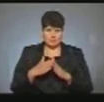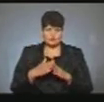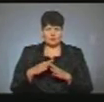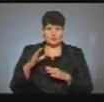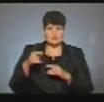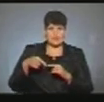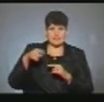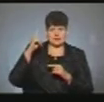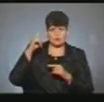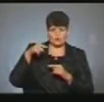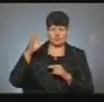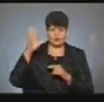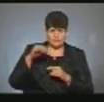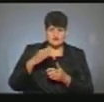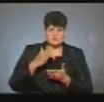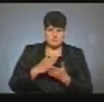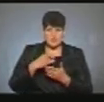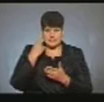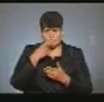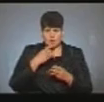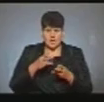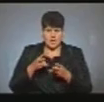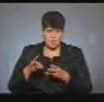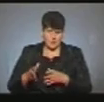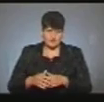наді мною мають індивідуальне опалення.